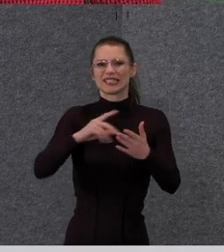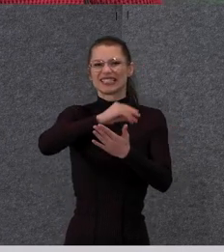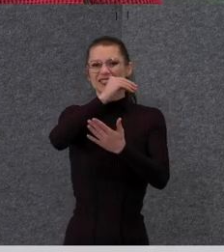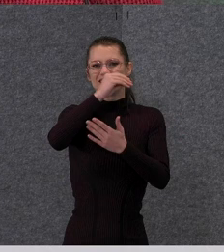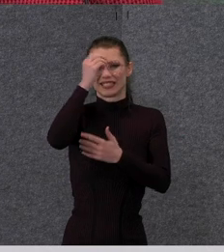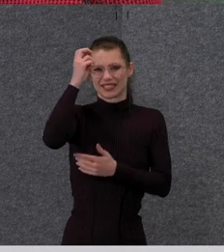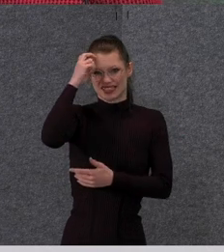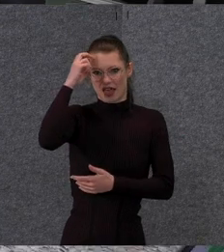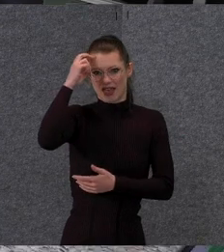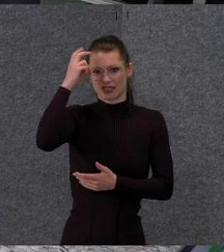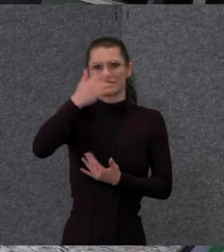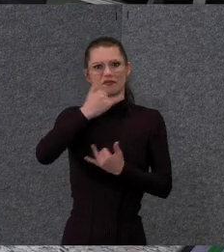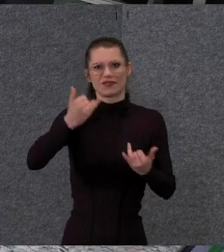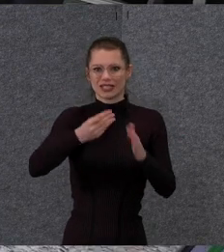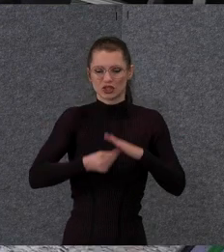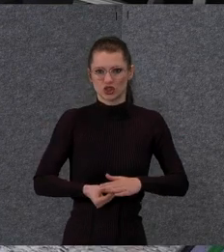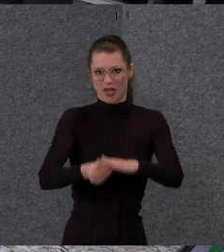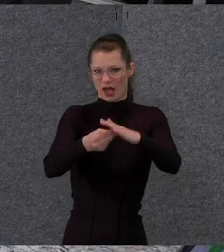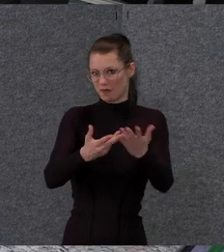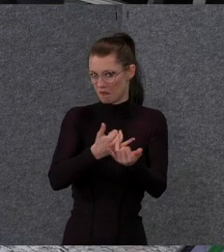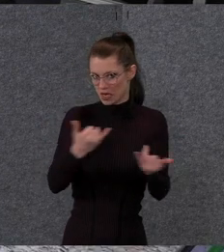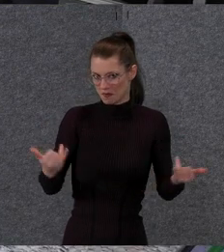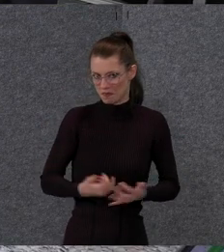Fragen. Du hast 5 Minuten.